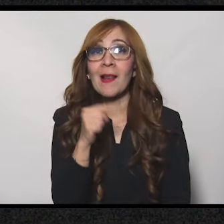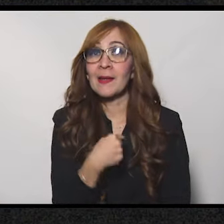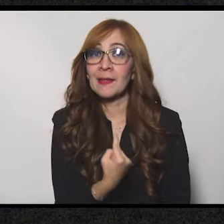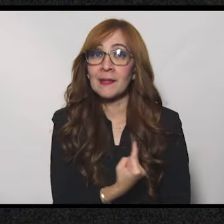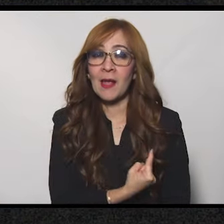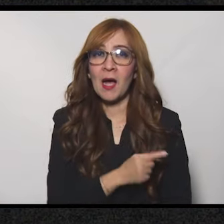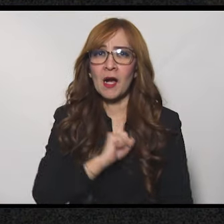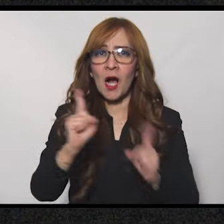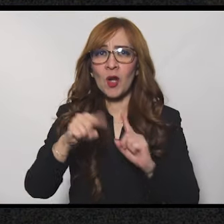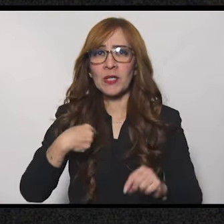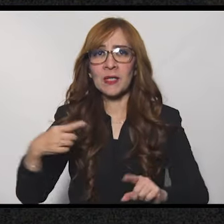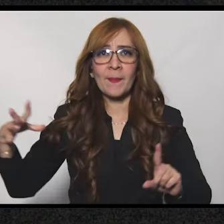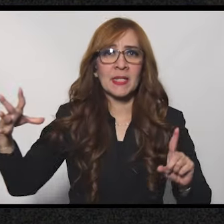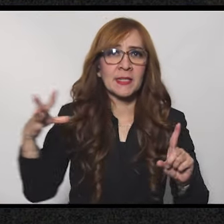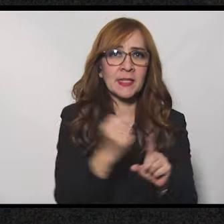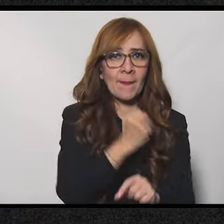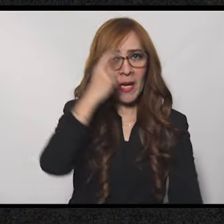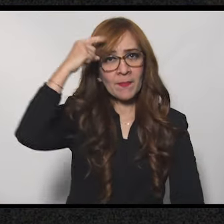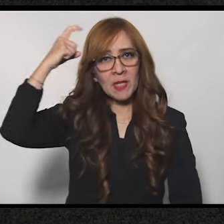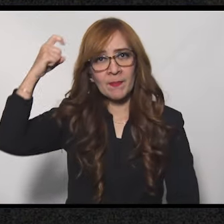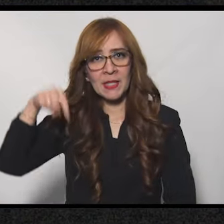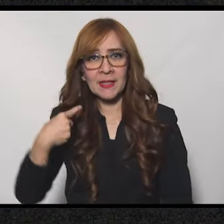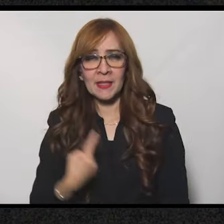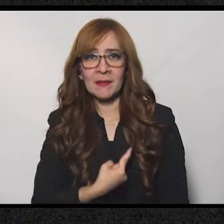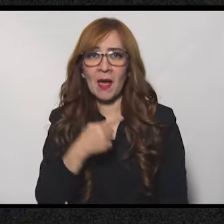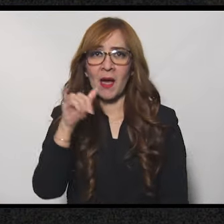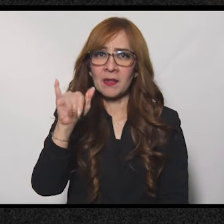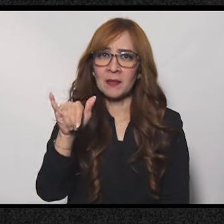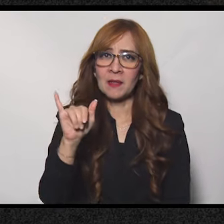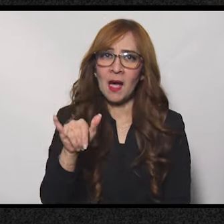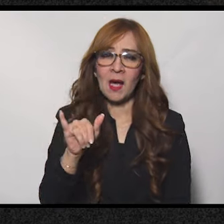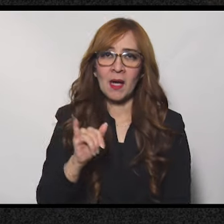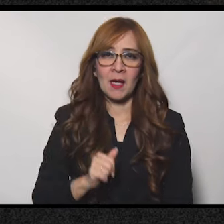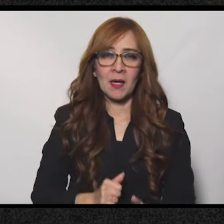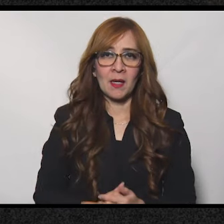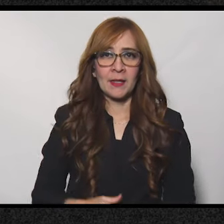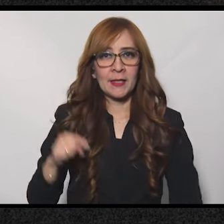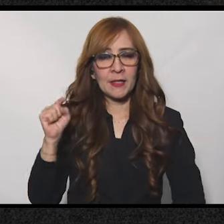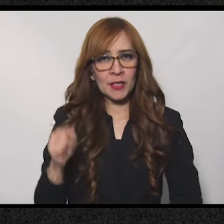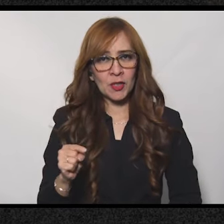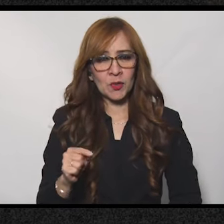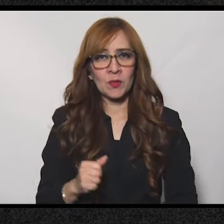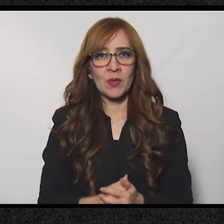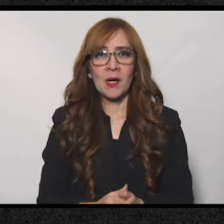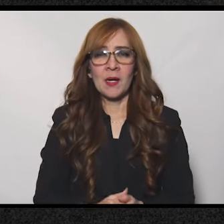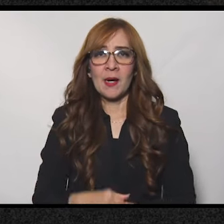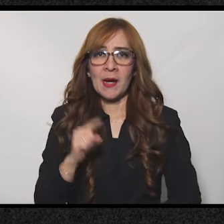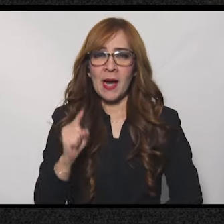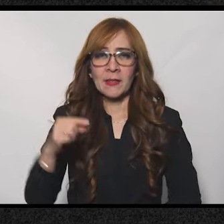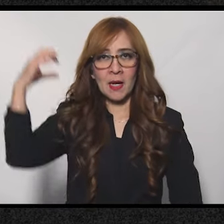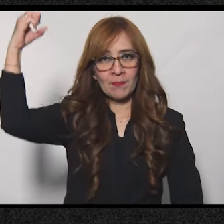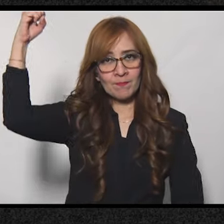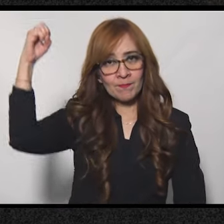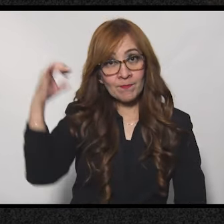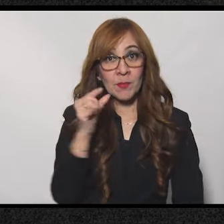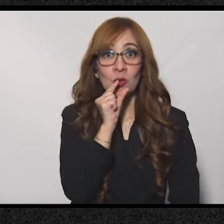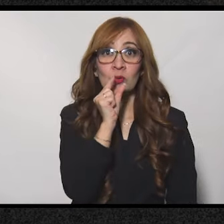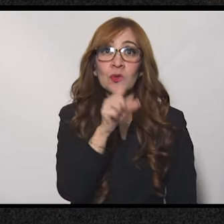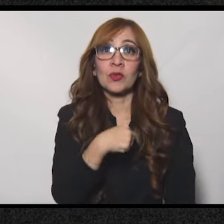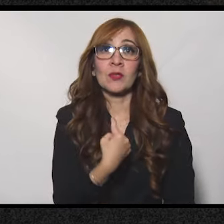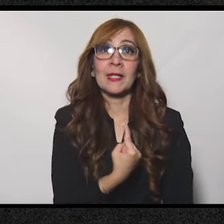When we achieve our dreams, yes, it might seem a blessing for us.